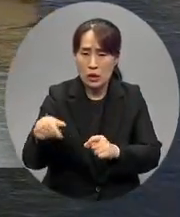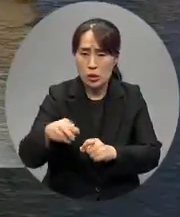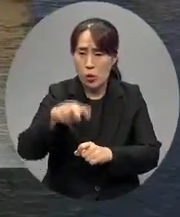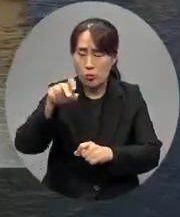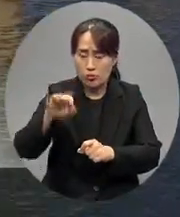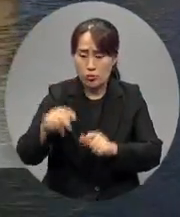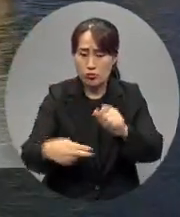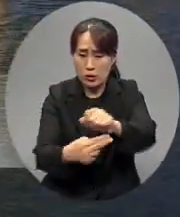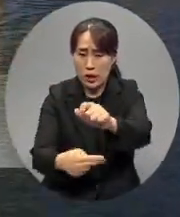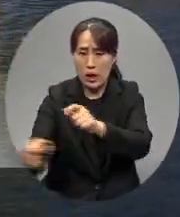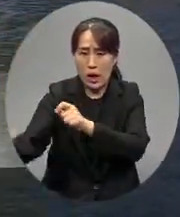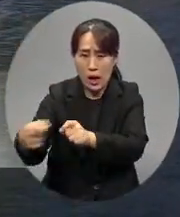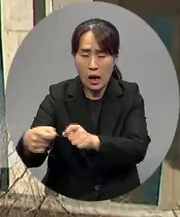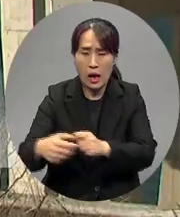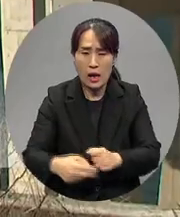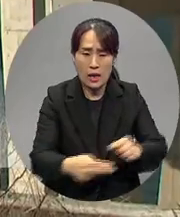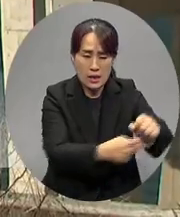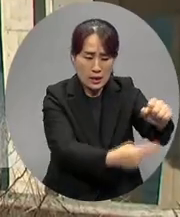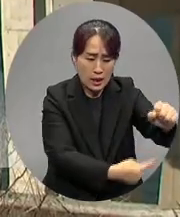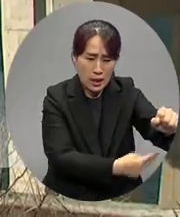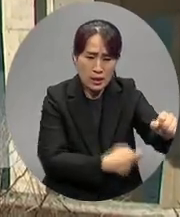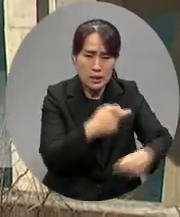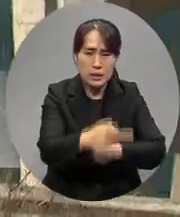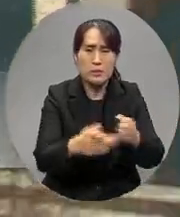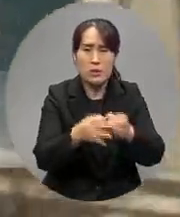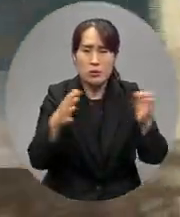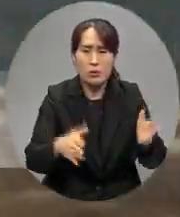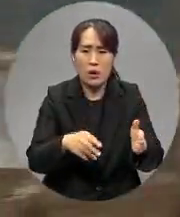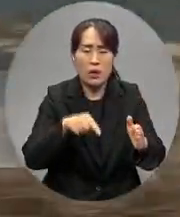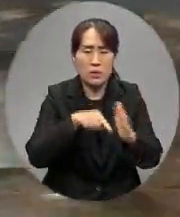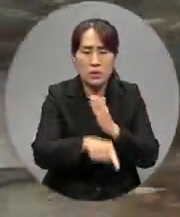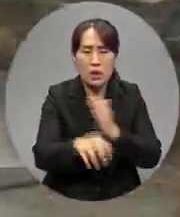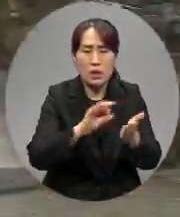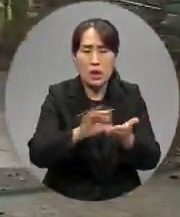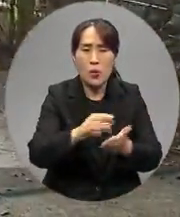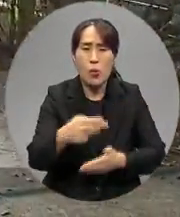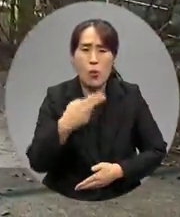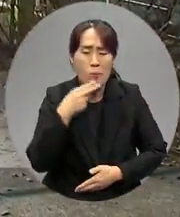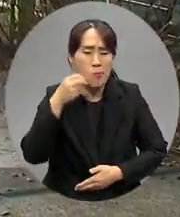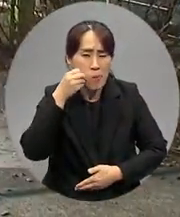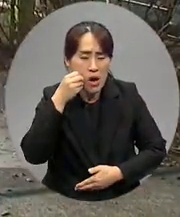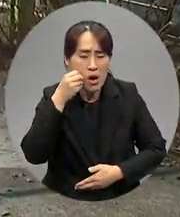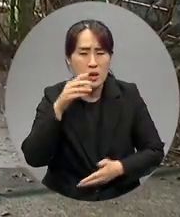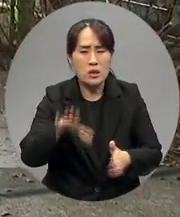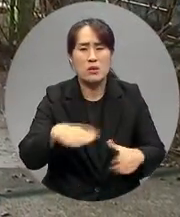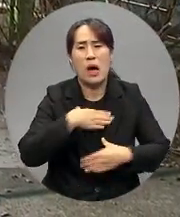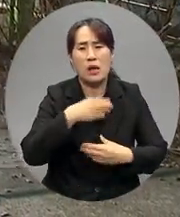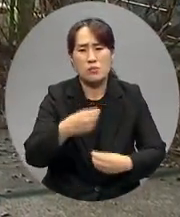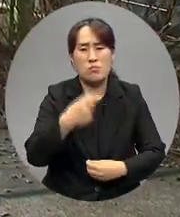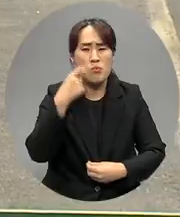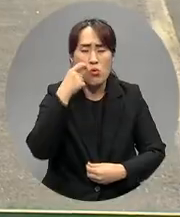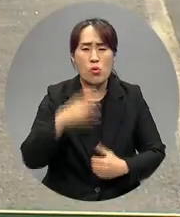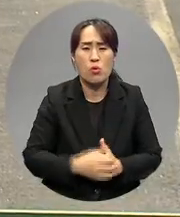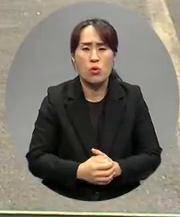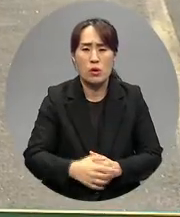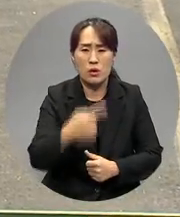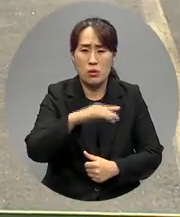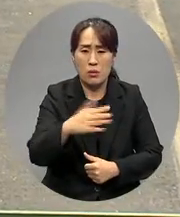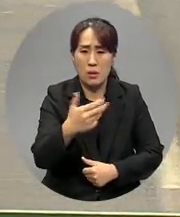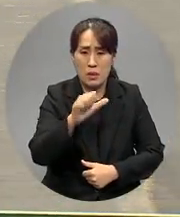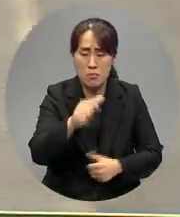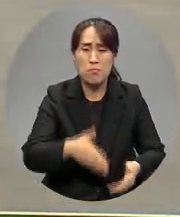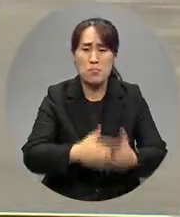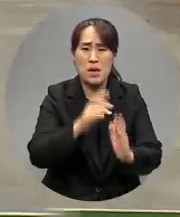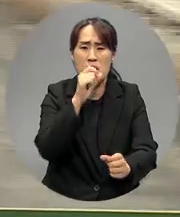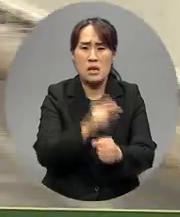청풍대교가 세워지면서 청풍교는 12년째 통행이 금지돼 안전에 문제가 있다는 겁니다. 1985년 세워져